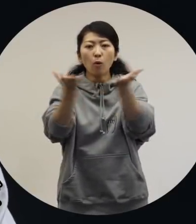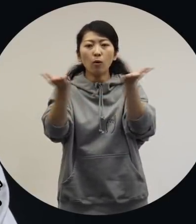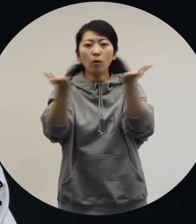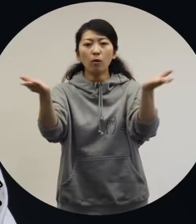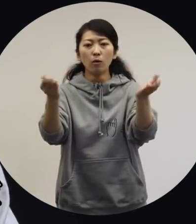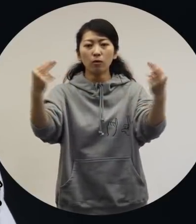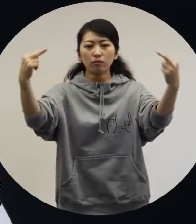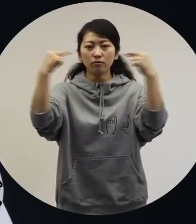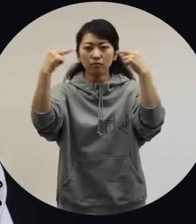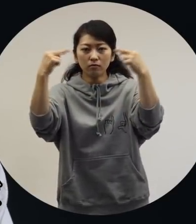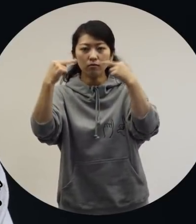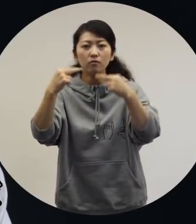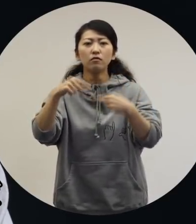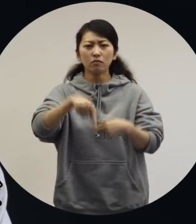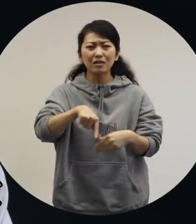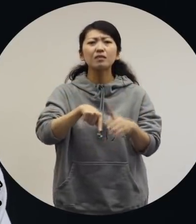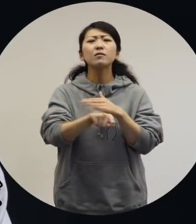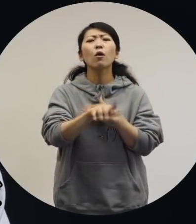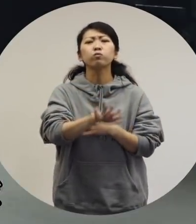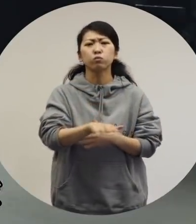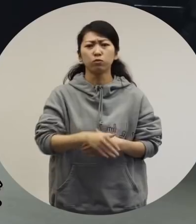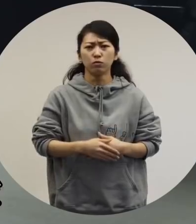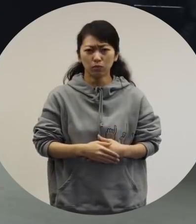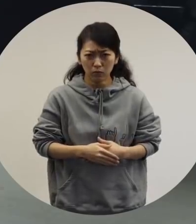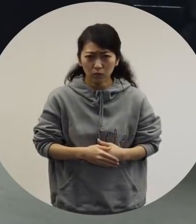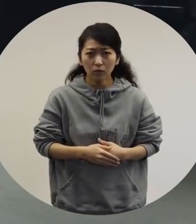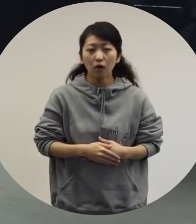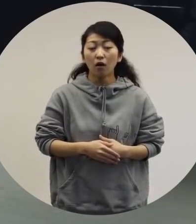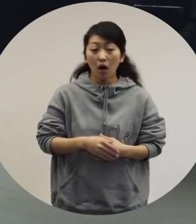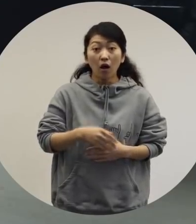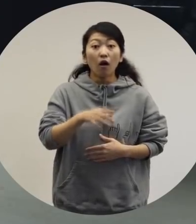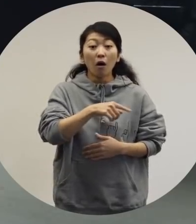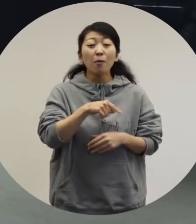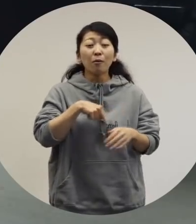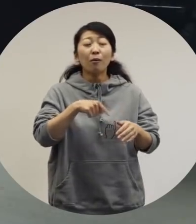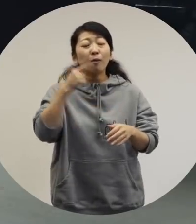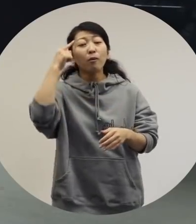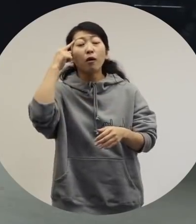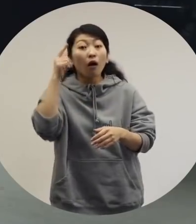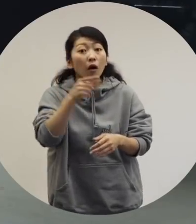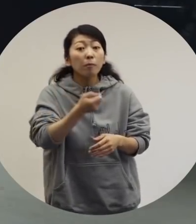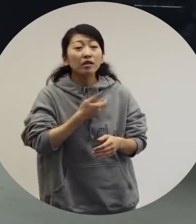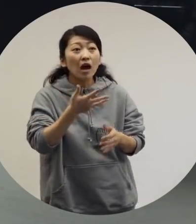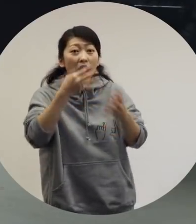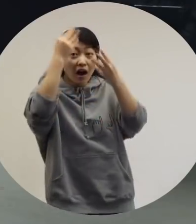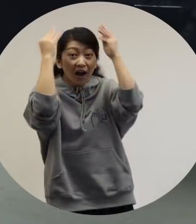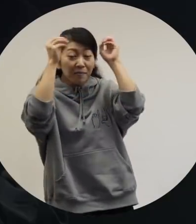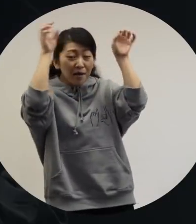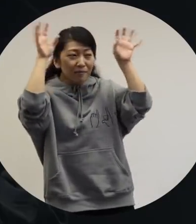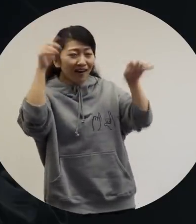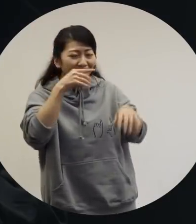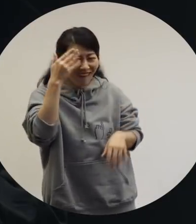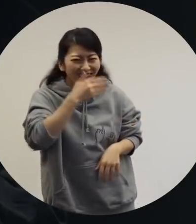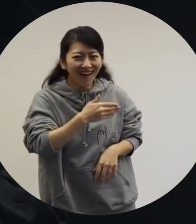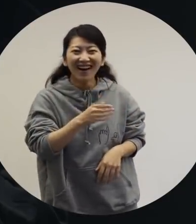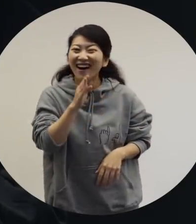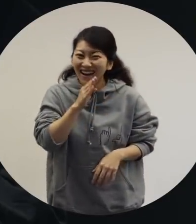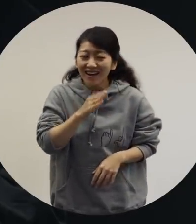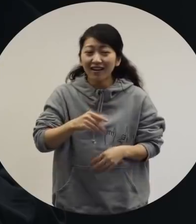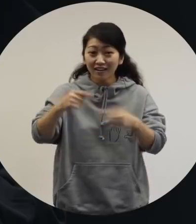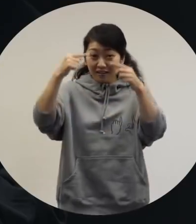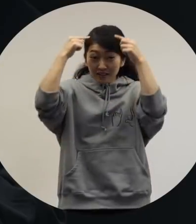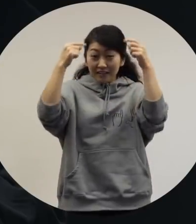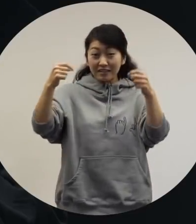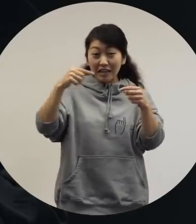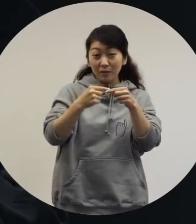っていうような、 あ、っていうコンセプトが あるんですけど、まさかね、こんなことになるとは。 確かに、 はい、 光ファイバ